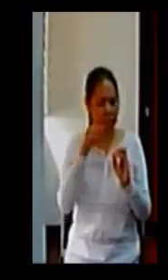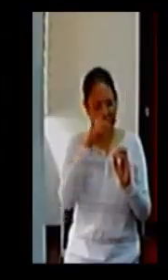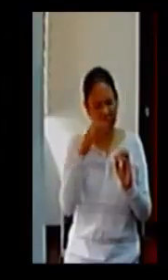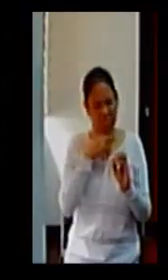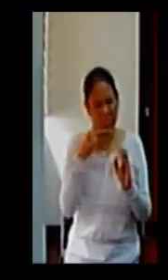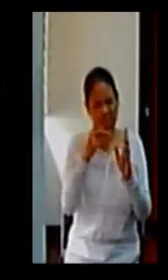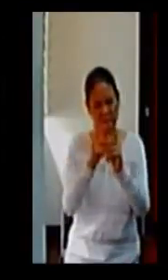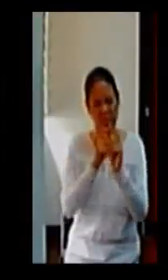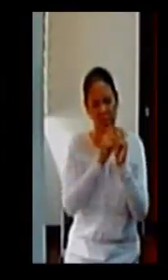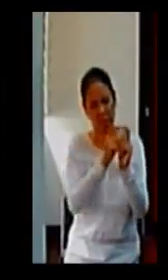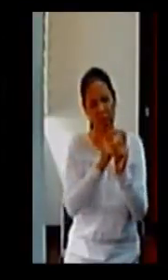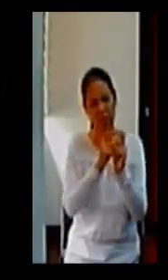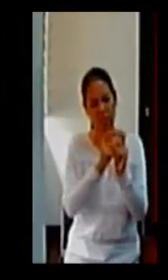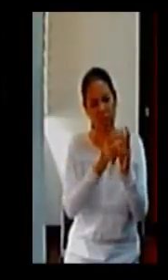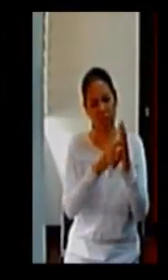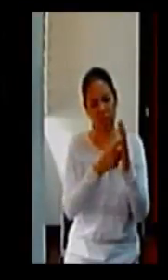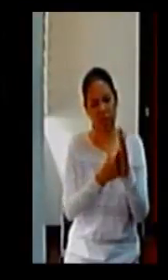sabay-sabay na